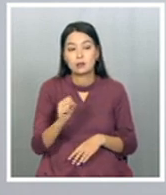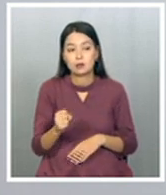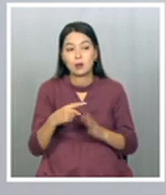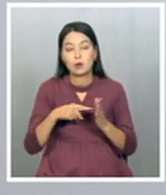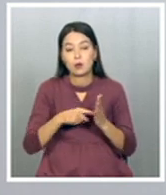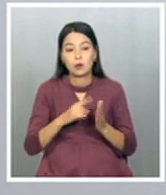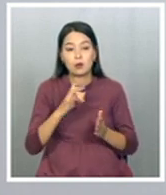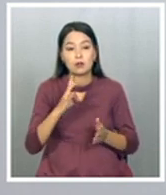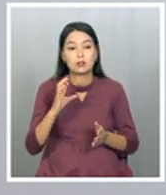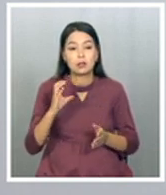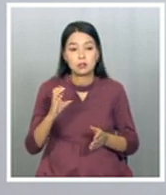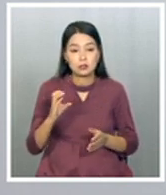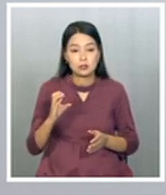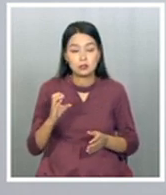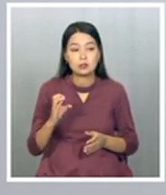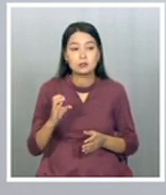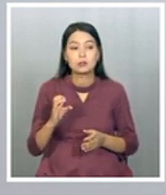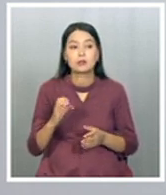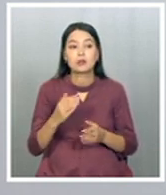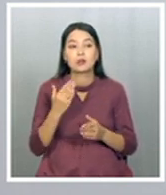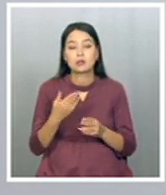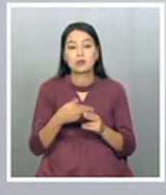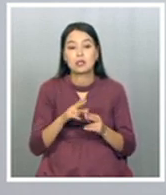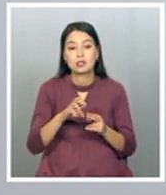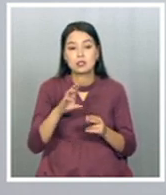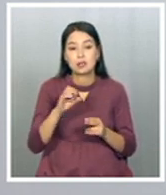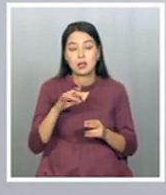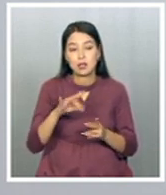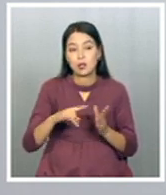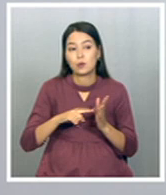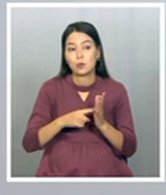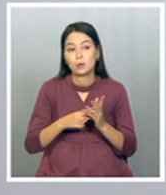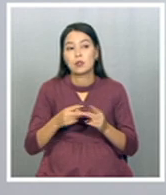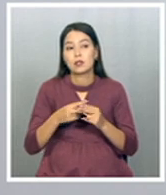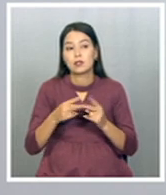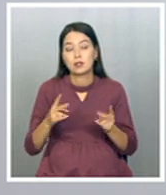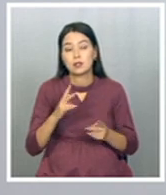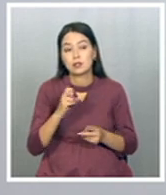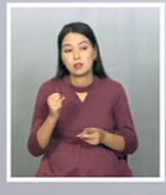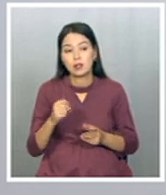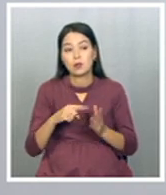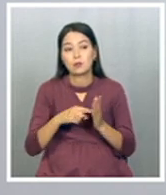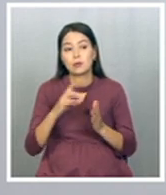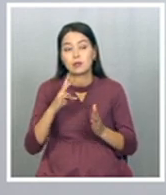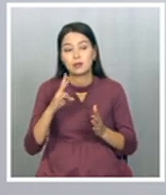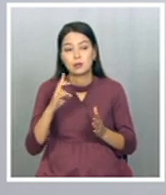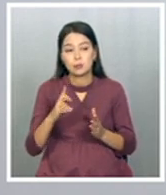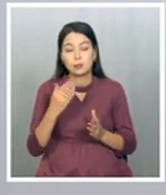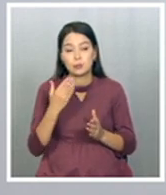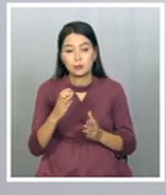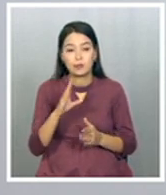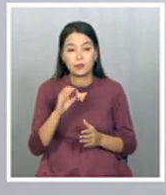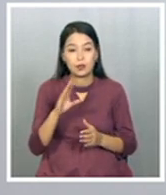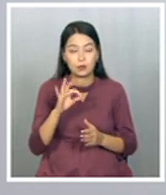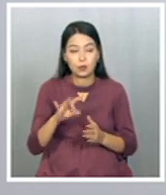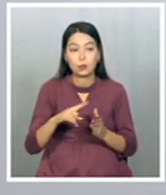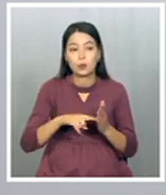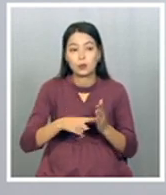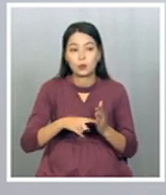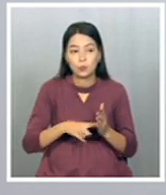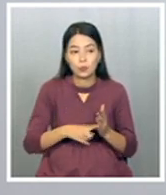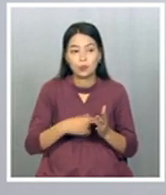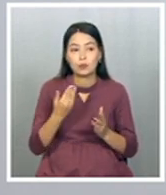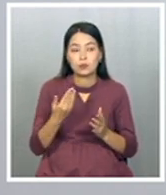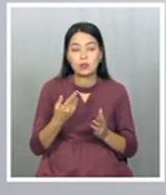HC векторы, яғни скаляр көбейтіндісі тең, ол HA мен HB векторларының скаляр көбейтіндісіне, яғни мына екі